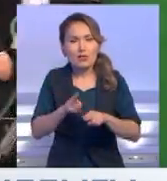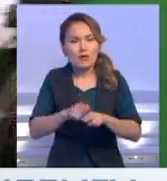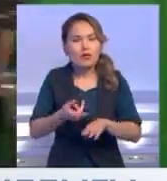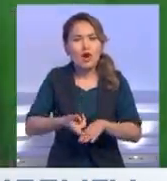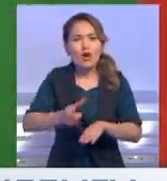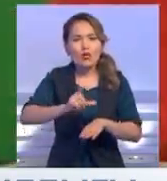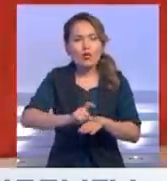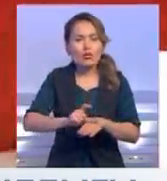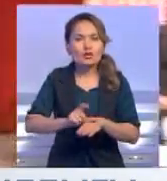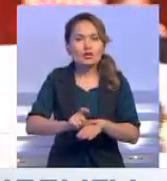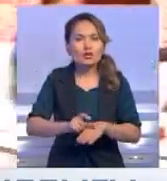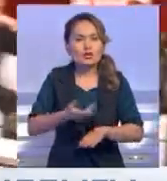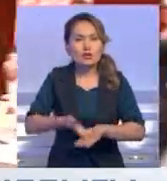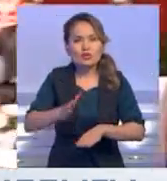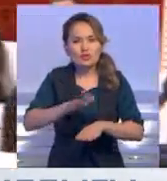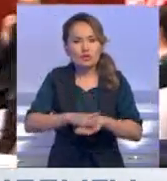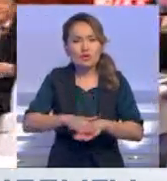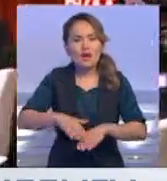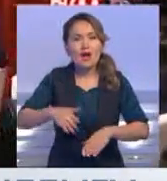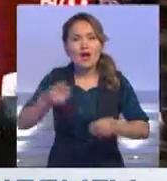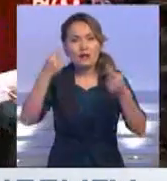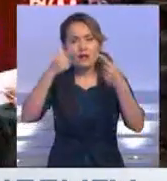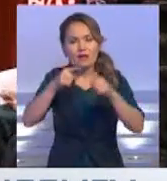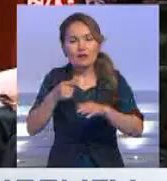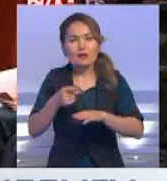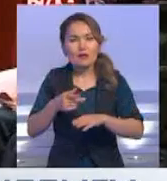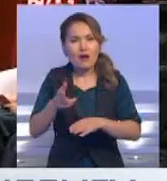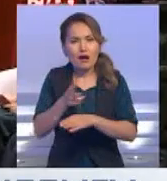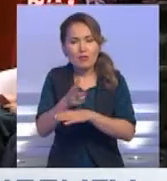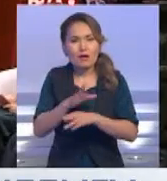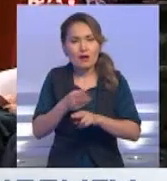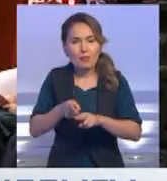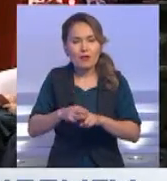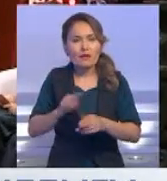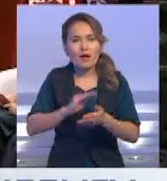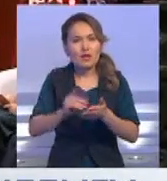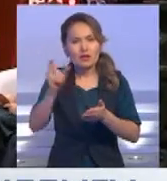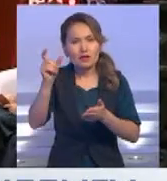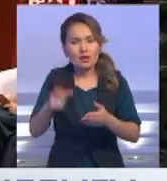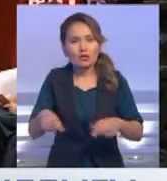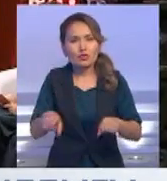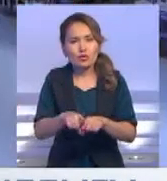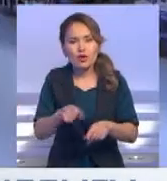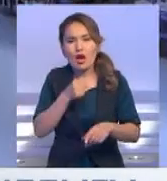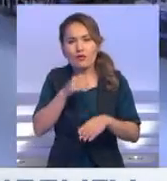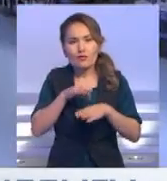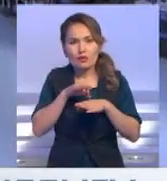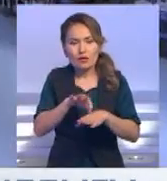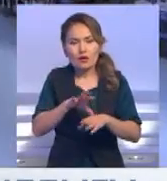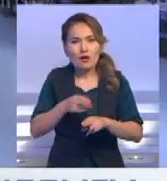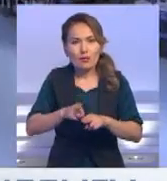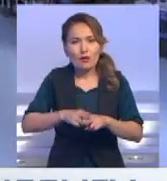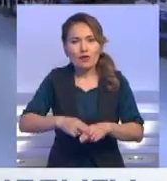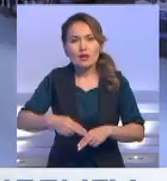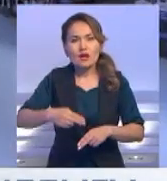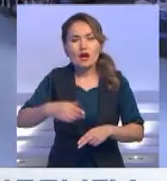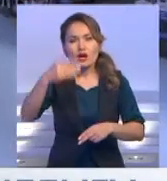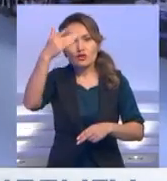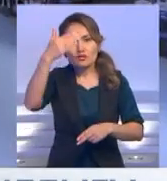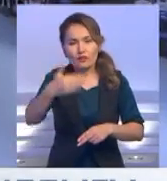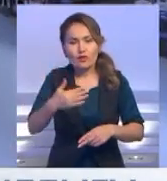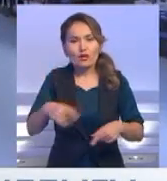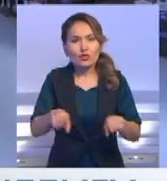денелі техниктер кезекшілікте жүрген. Дикторлар болса, қазіргі кезде кеңінен пайдаланып жүрген. Телесуфлерді тіпті армандамайтын